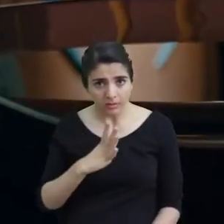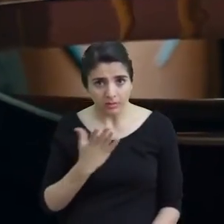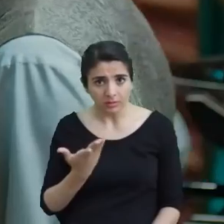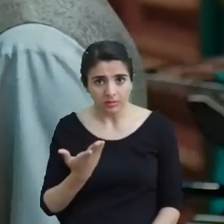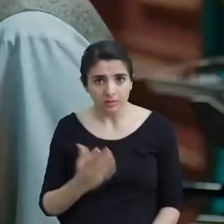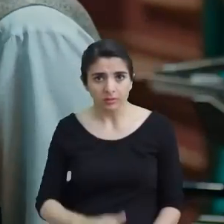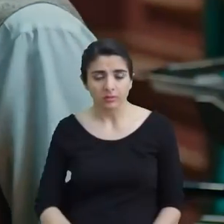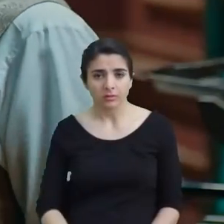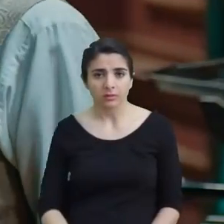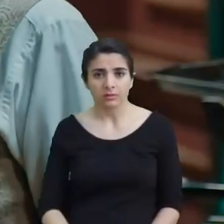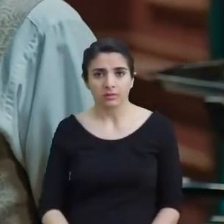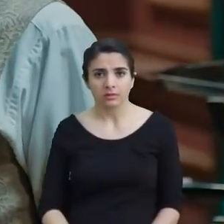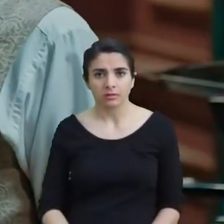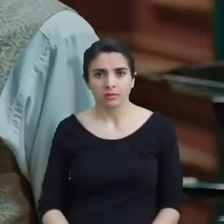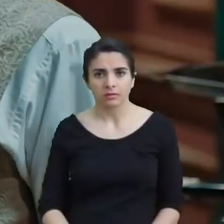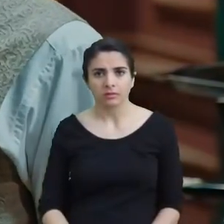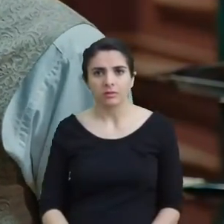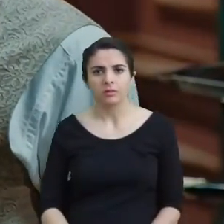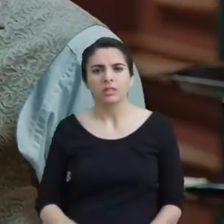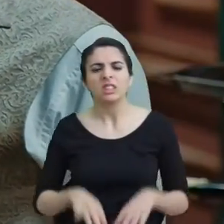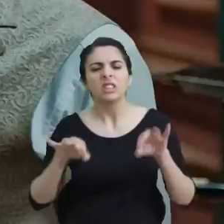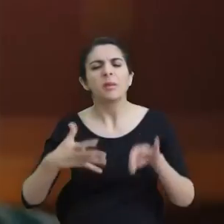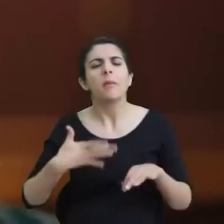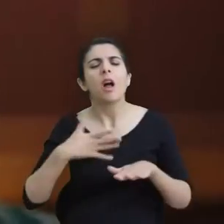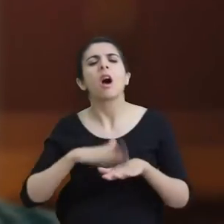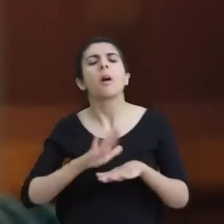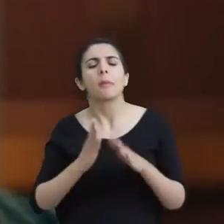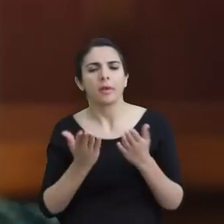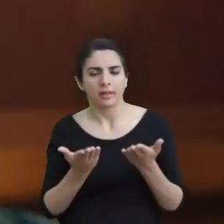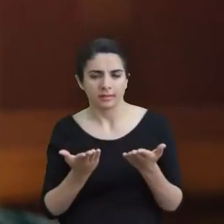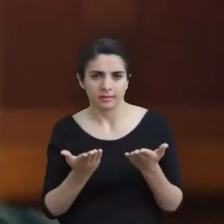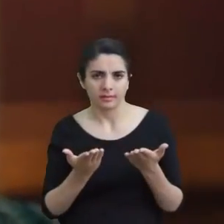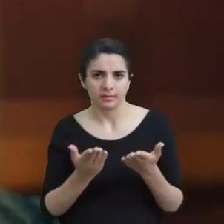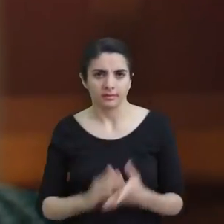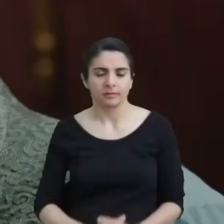Elini çekti. Cem'in arkasında duruyor. Şimdilik etme.